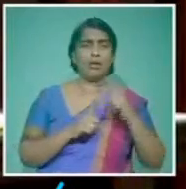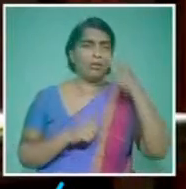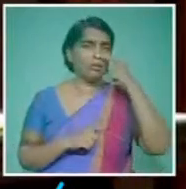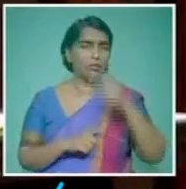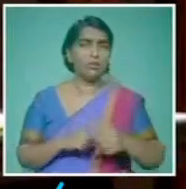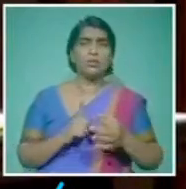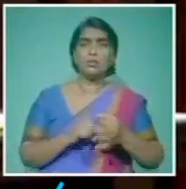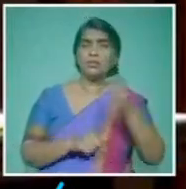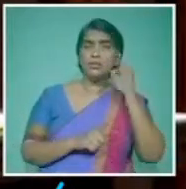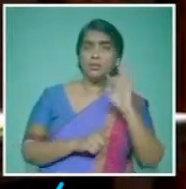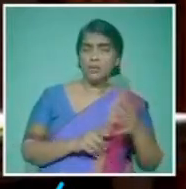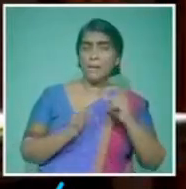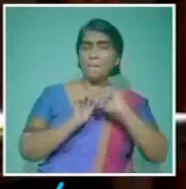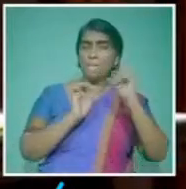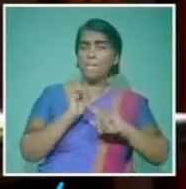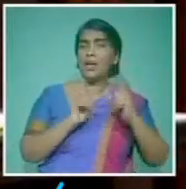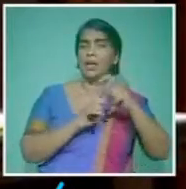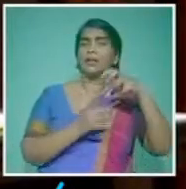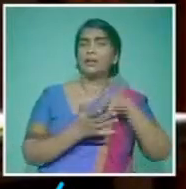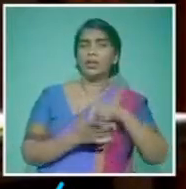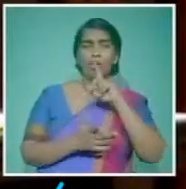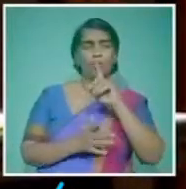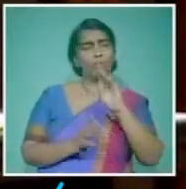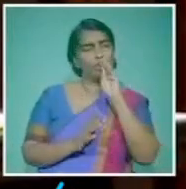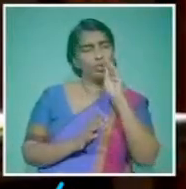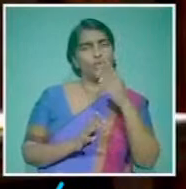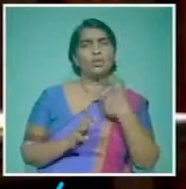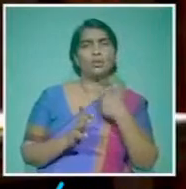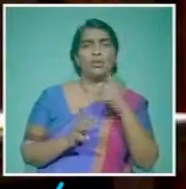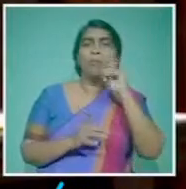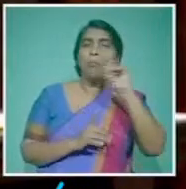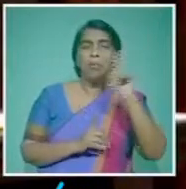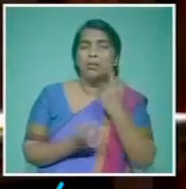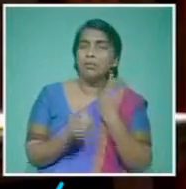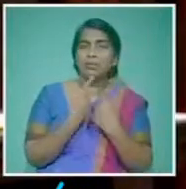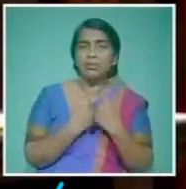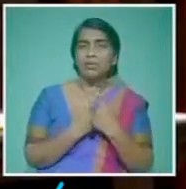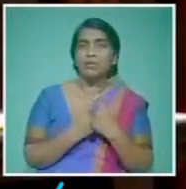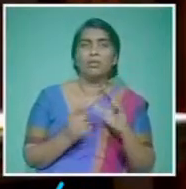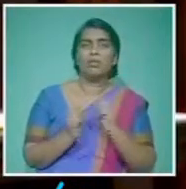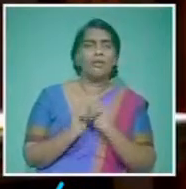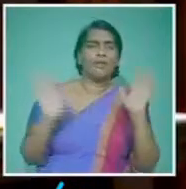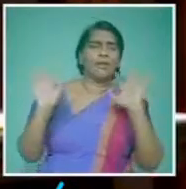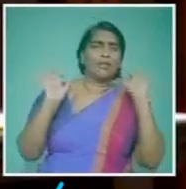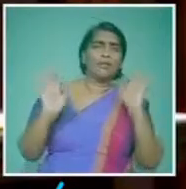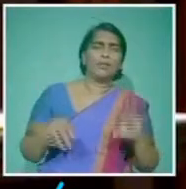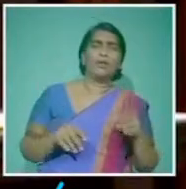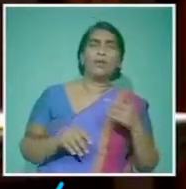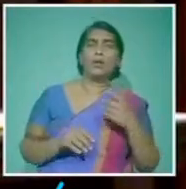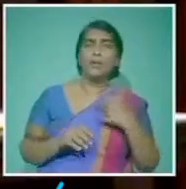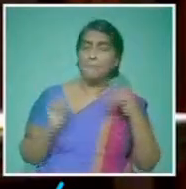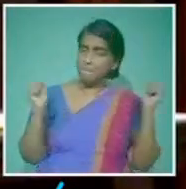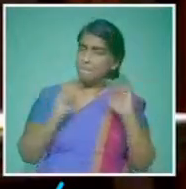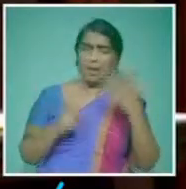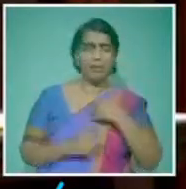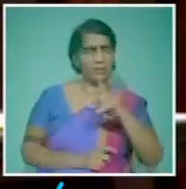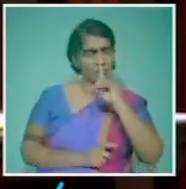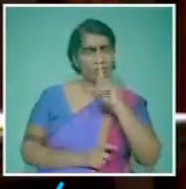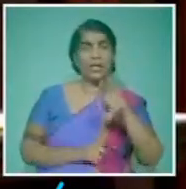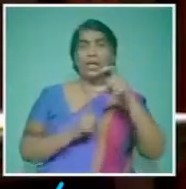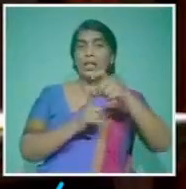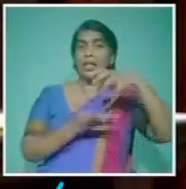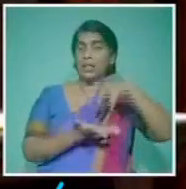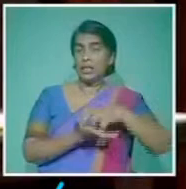මේ සභාපතිවරයාට මම මඩකලපුව දිස්ත්‍රික්කේ කිව්වා අඩුම ගානේ අපි සාම්පල් බලමු. නෑ කරන්නේ ඇයි මම බය නැතුව කියනවා ඒ